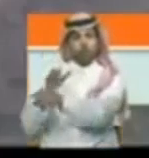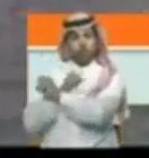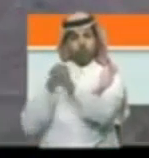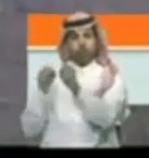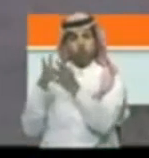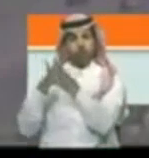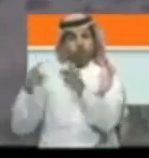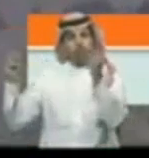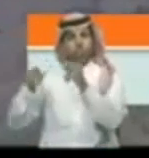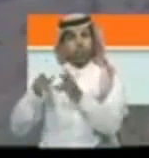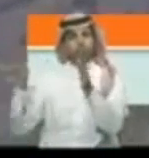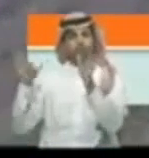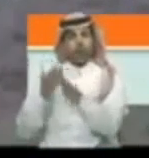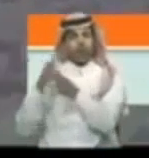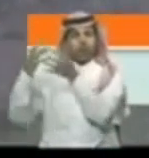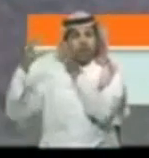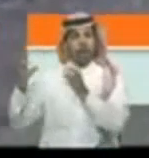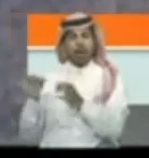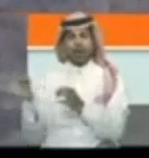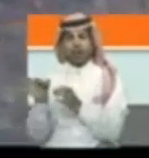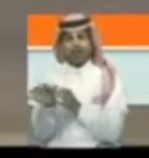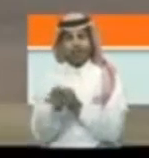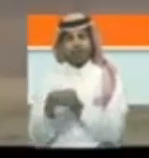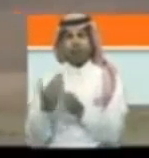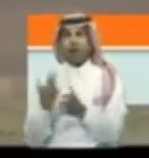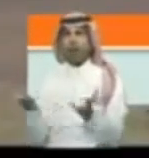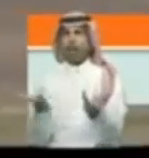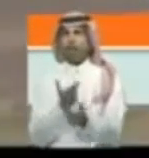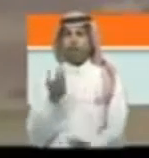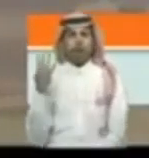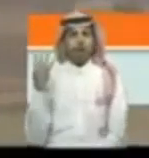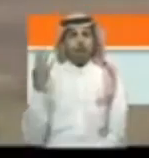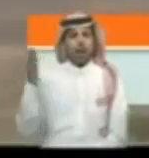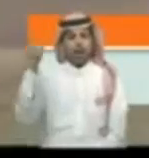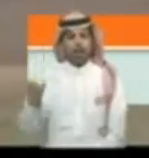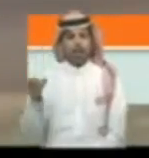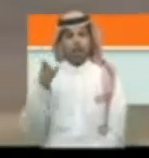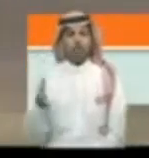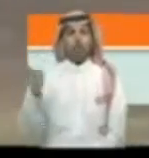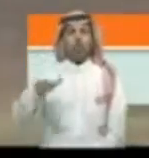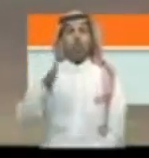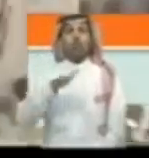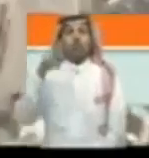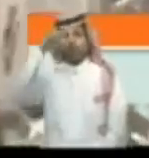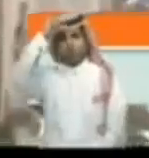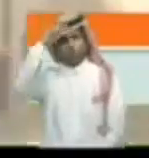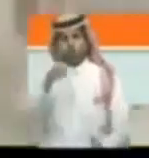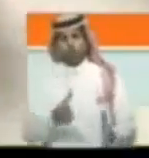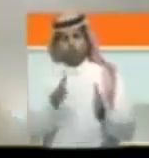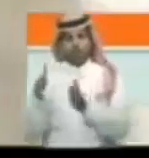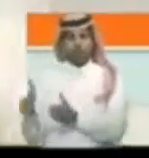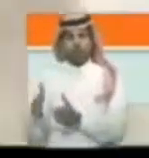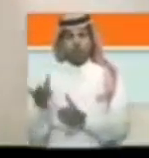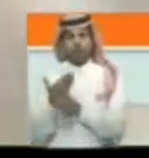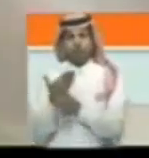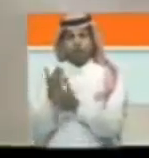مفرق شرعب غرب المحافظة، وأسفر القصف عن مقتل 4 عناصر من الميليشيا وجرح آخرين كانوا